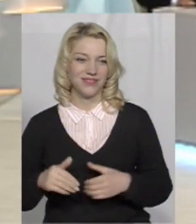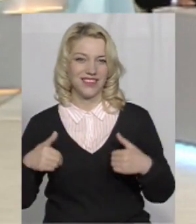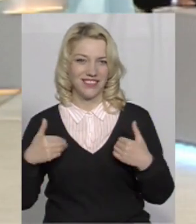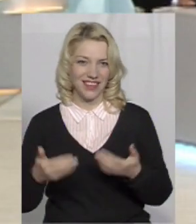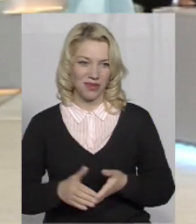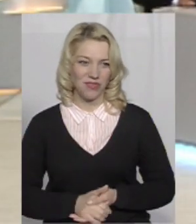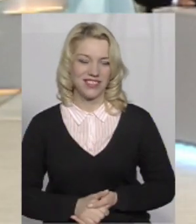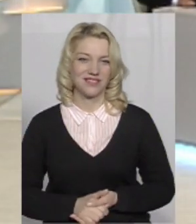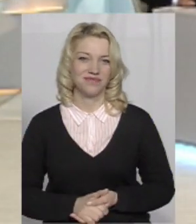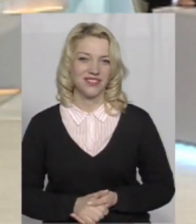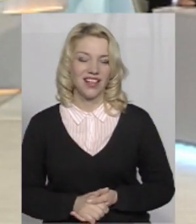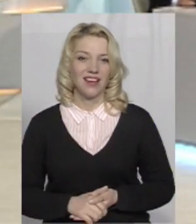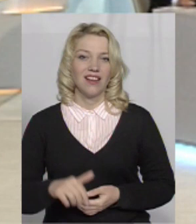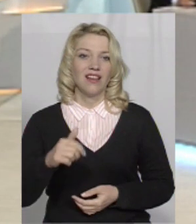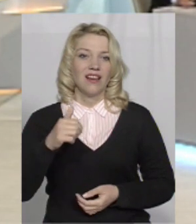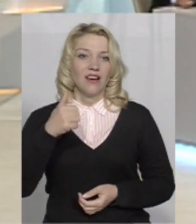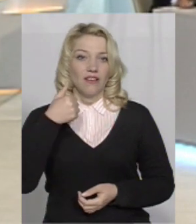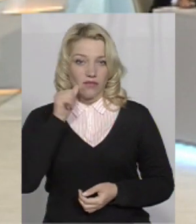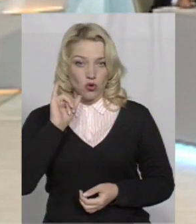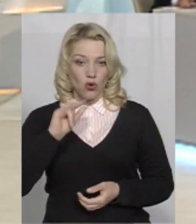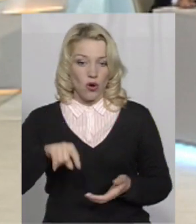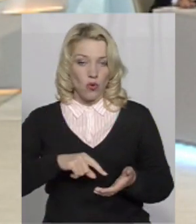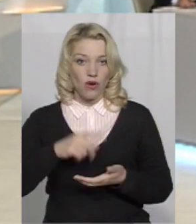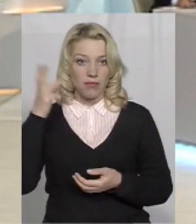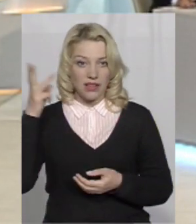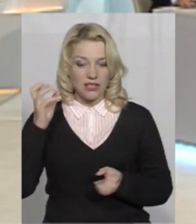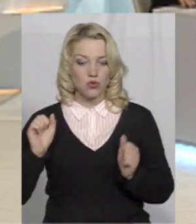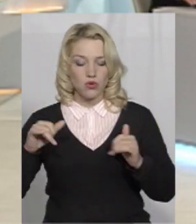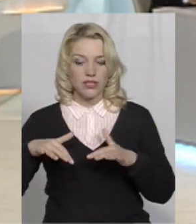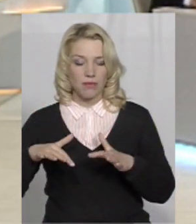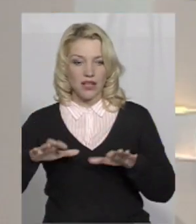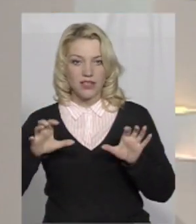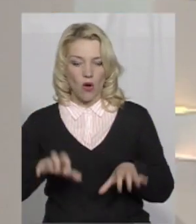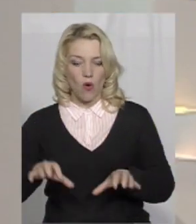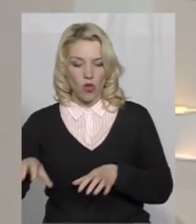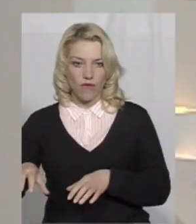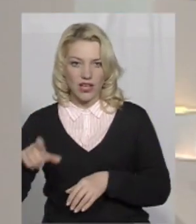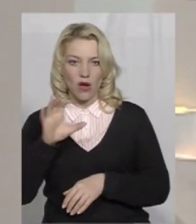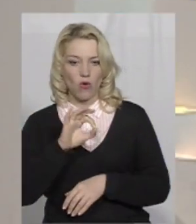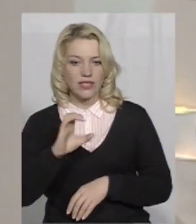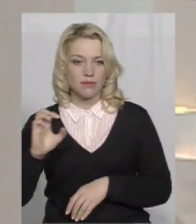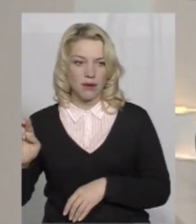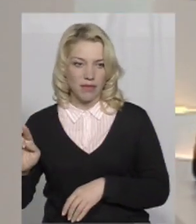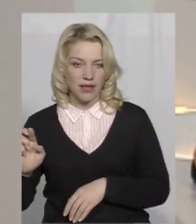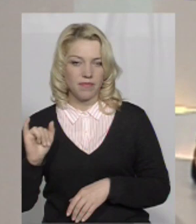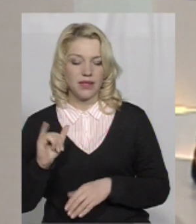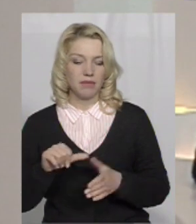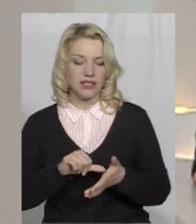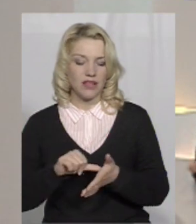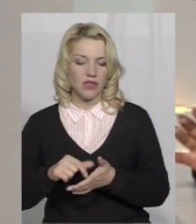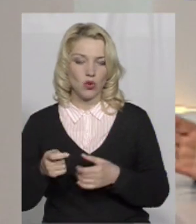Доброго вечора. Вчора у Хмельницькому зібралися голови ОСББ,